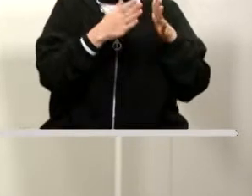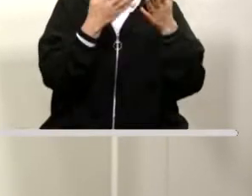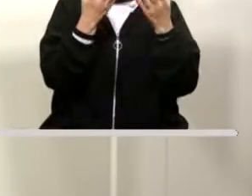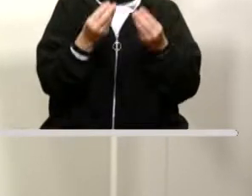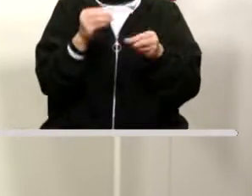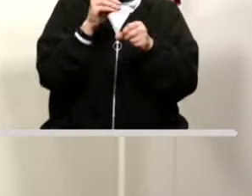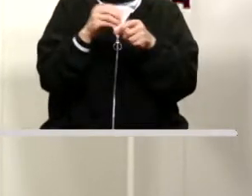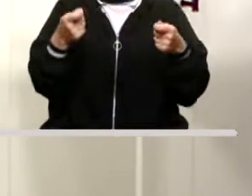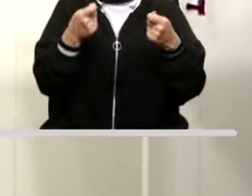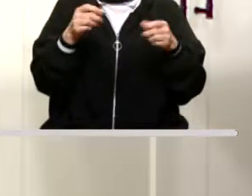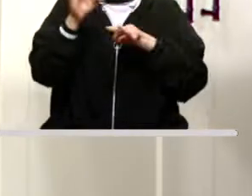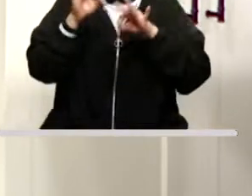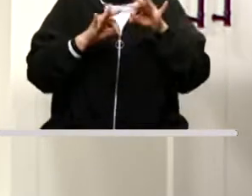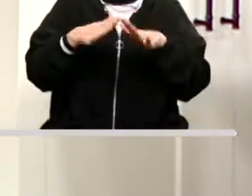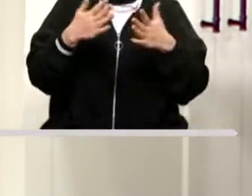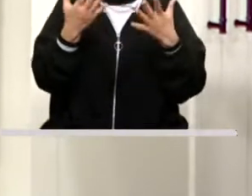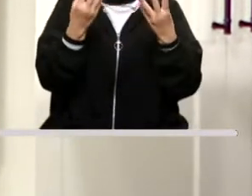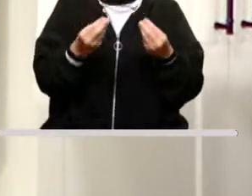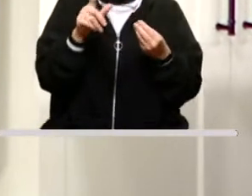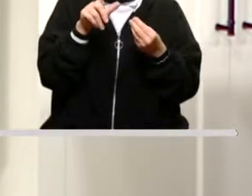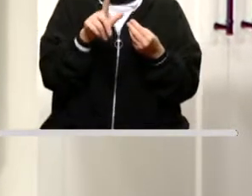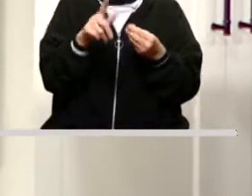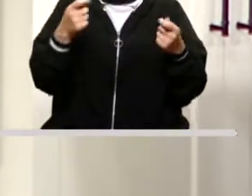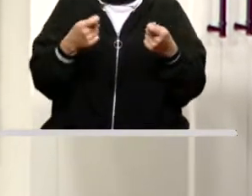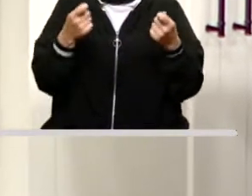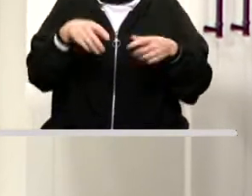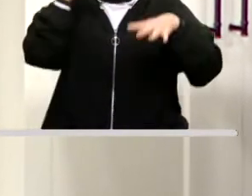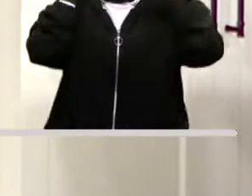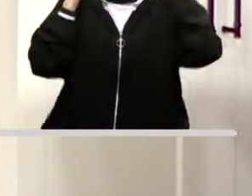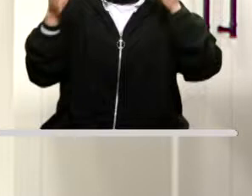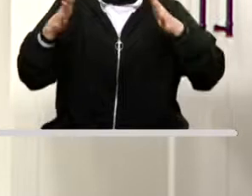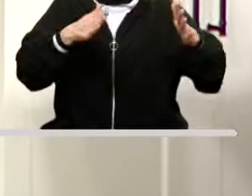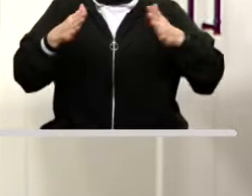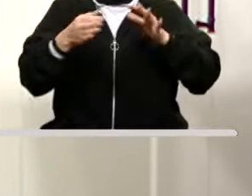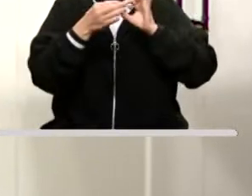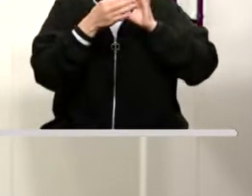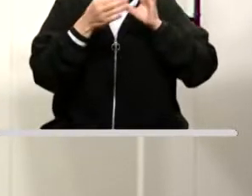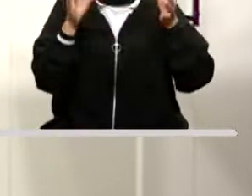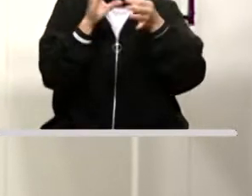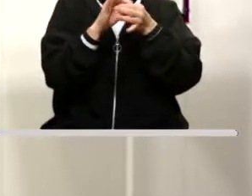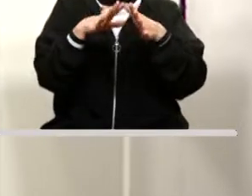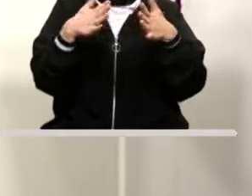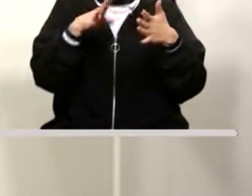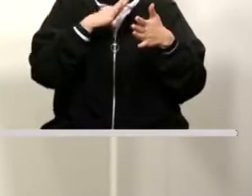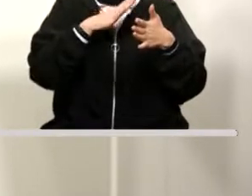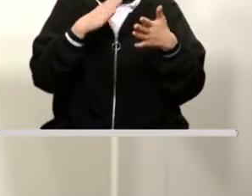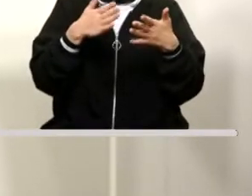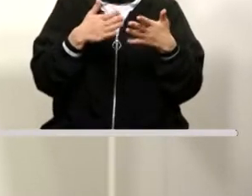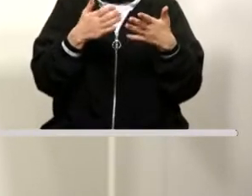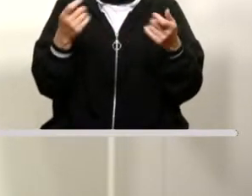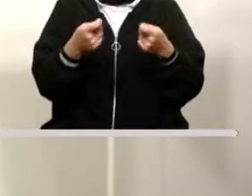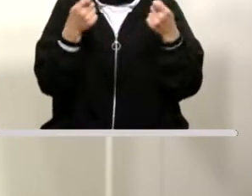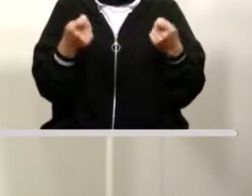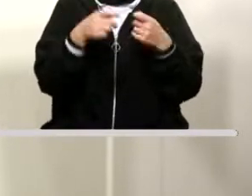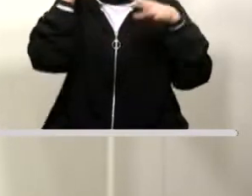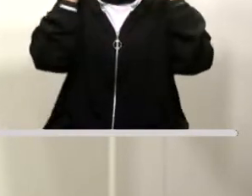planı nasıl yapılmalı, nasıl olmalı? Çalışmayla öğrenme arasındaki ilişki nedir? Ne kadar çok çalışırsak o kadar çok mu öğreniyoruz